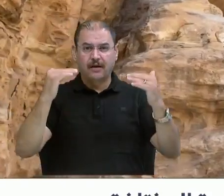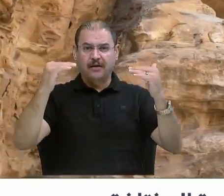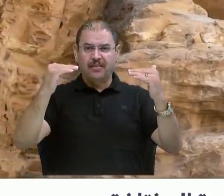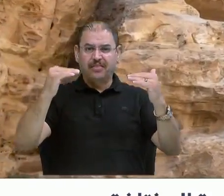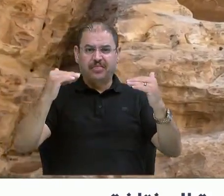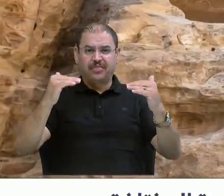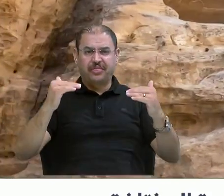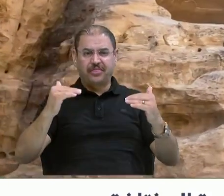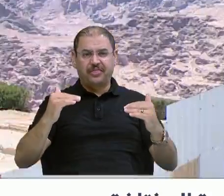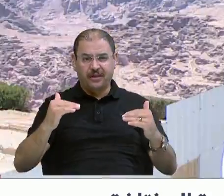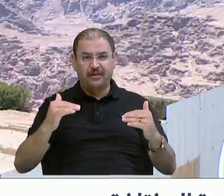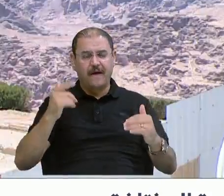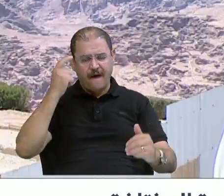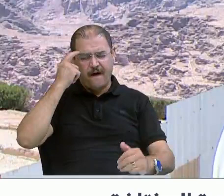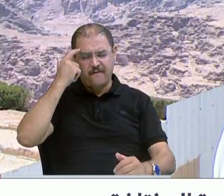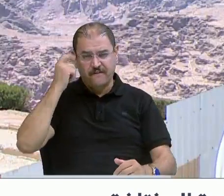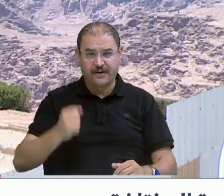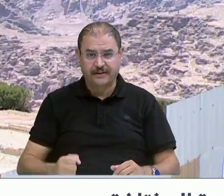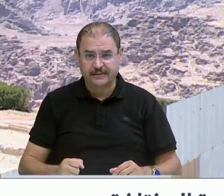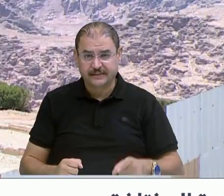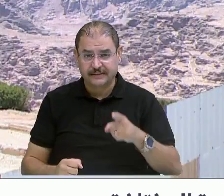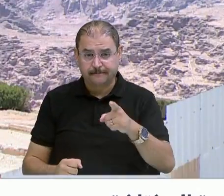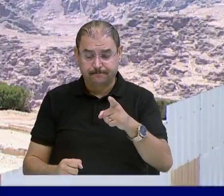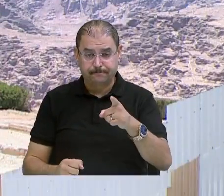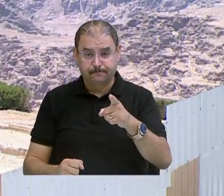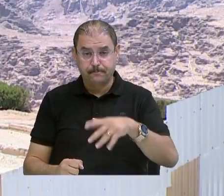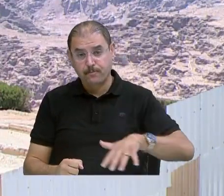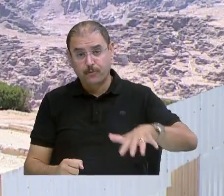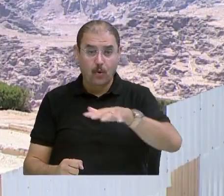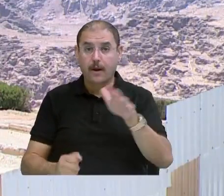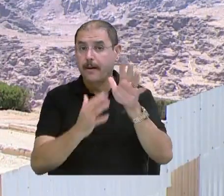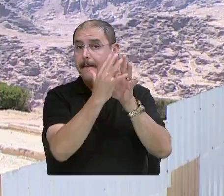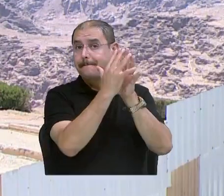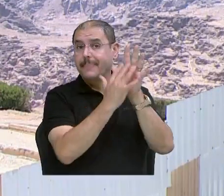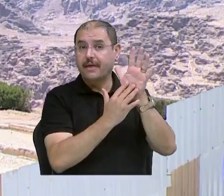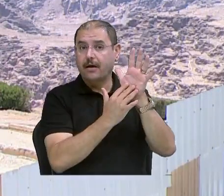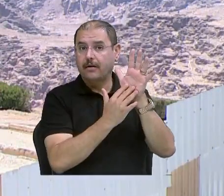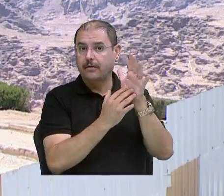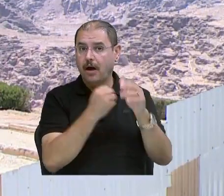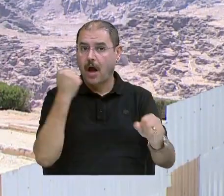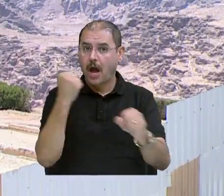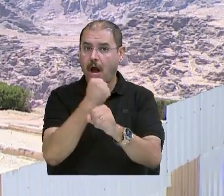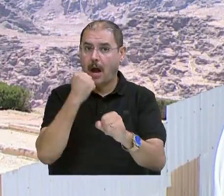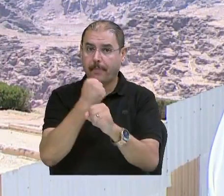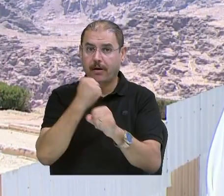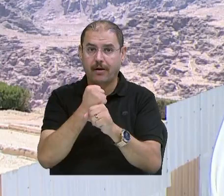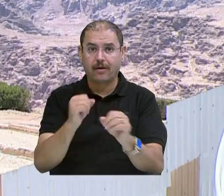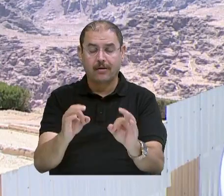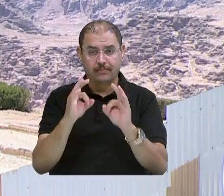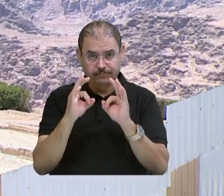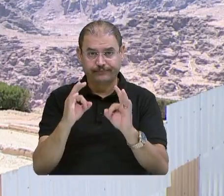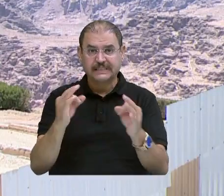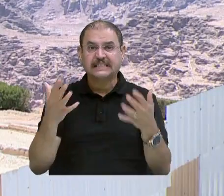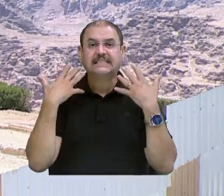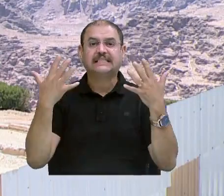تنشيط حركه الزوار احنا قمنا بالسلطه باتخاذ عدد من الاجراءات للتخفيف على المستثمرين في قطاع